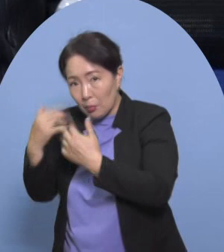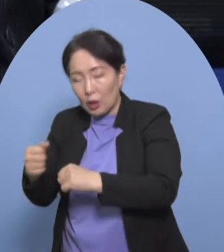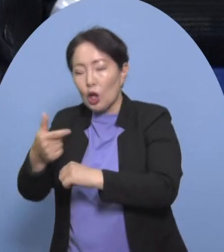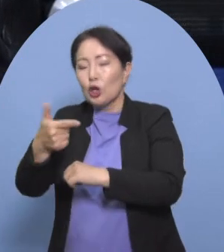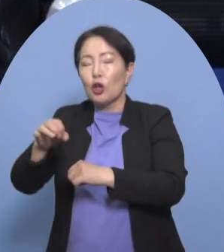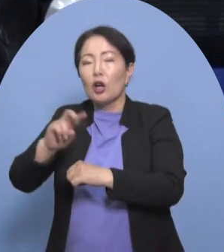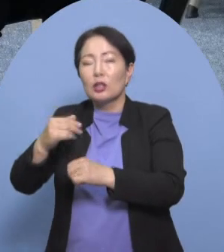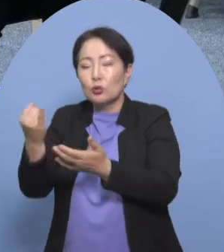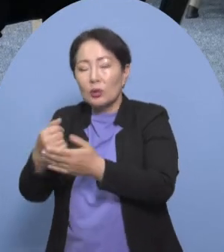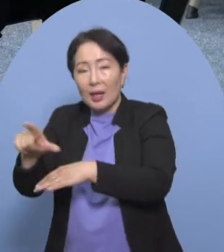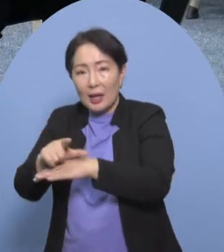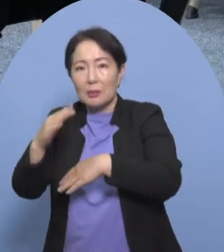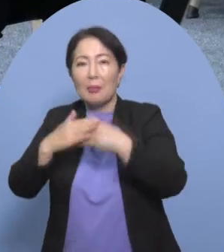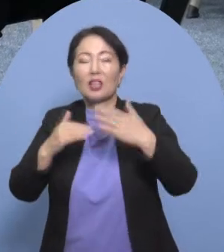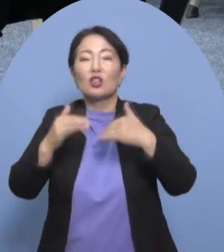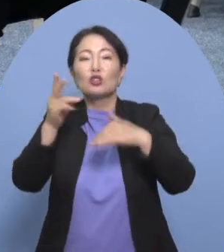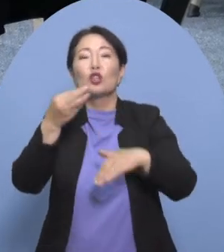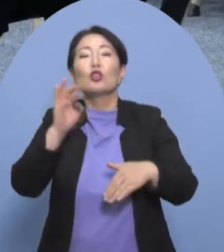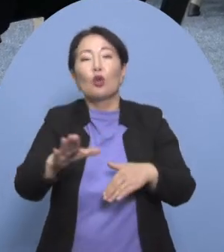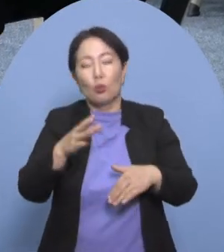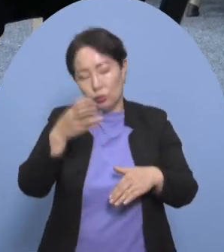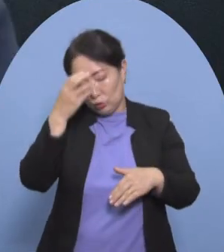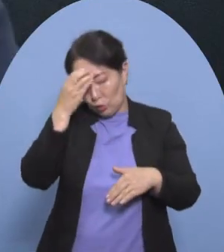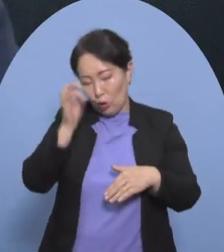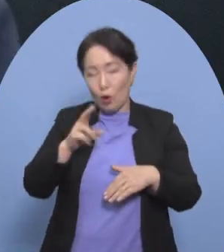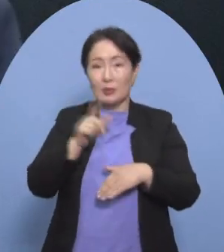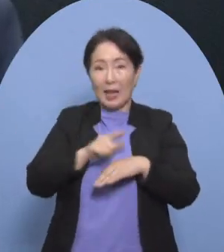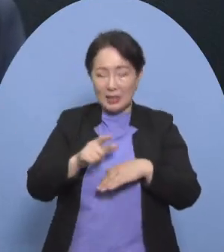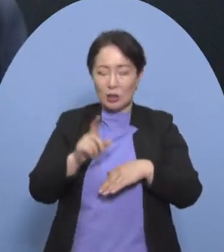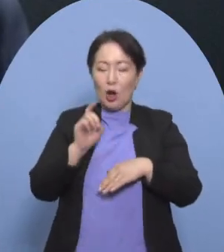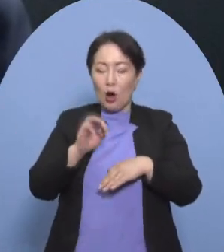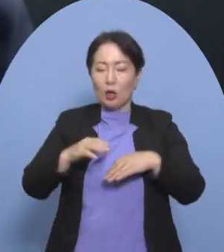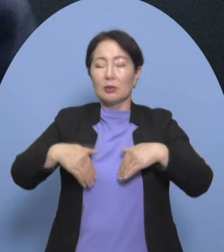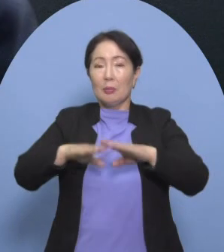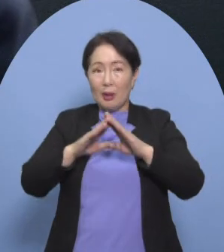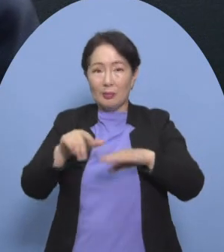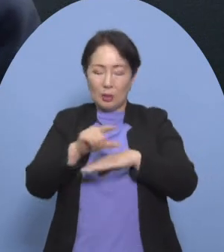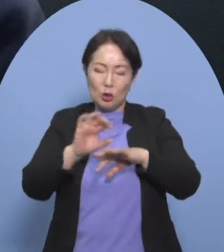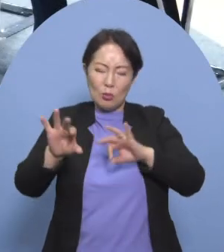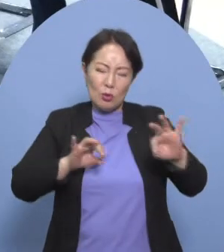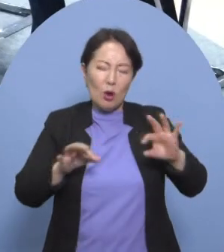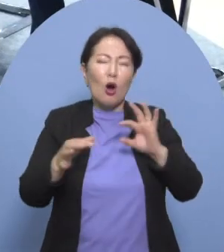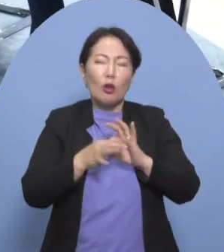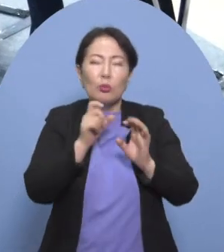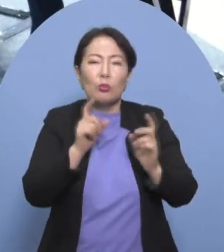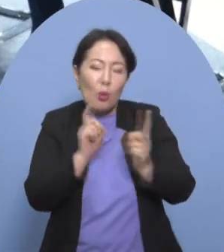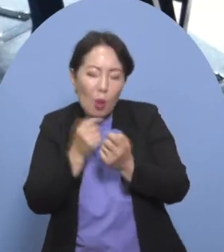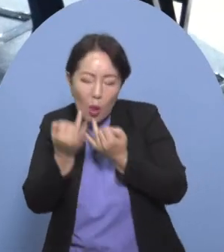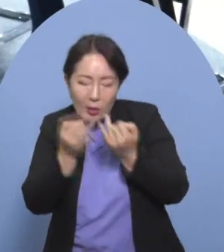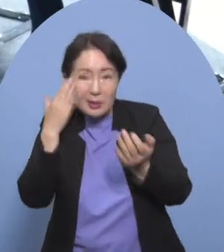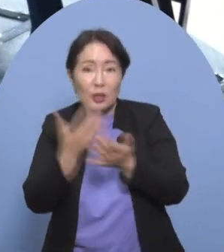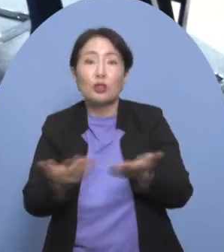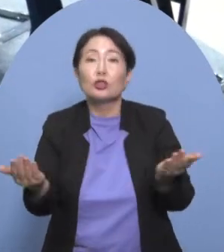байгуулалт, геодез зураг зүүн газар, барилгын хөгжлийн төв төрийн өмчт үйлдвэрийн газар, нийслэлийн хот байгуулалт хөгжлийн газрын холбогдох албан